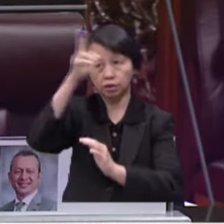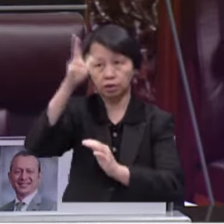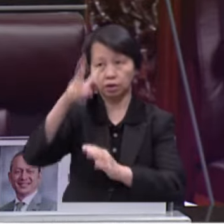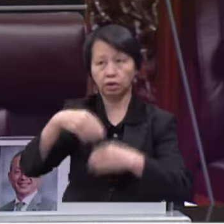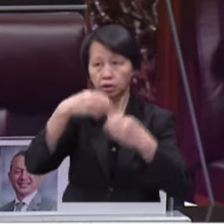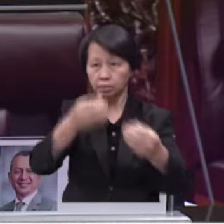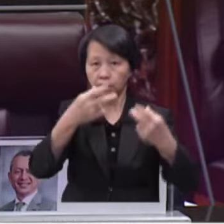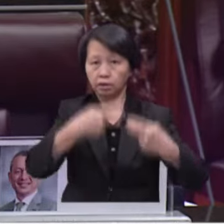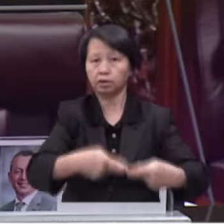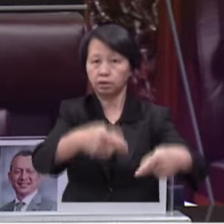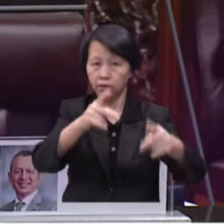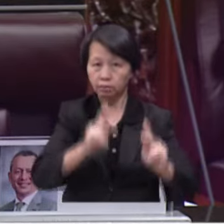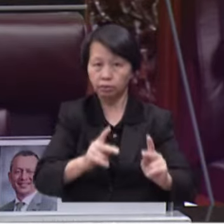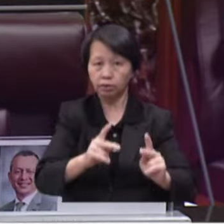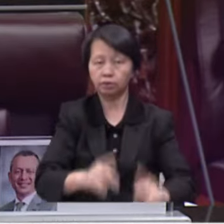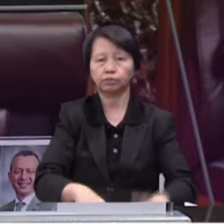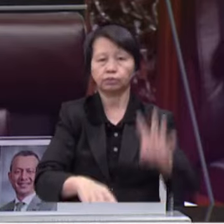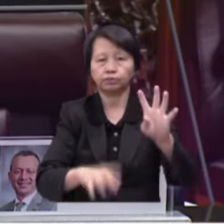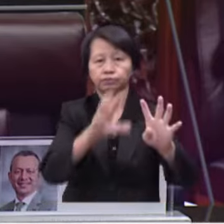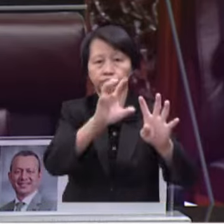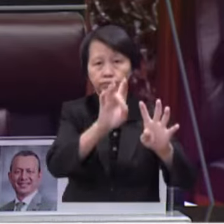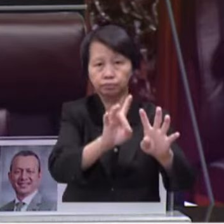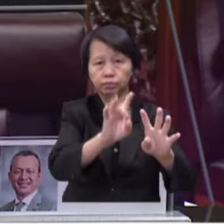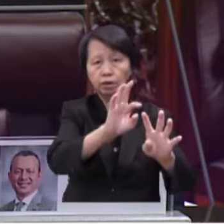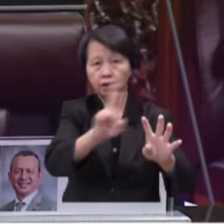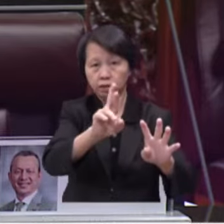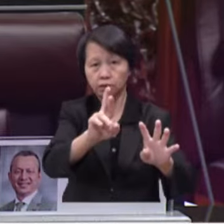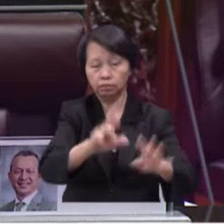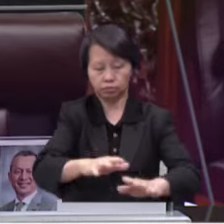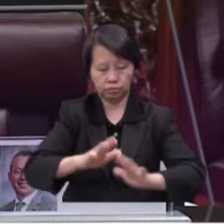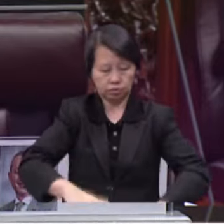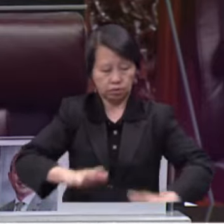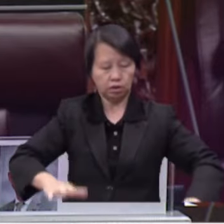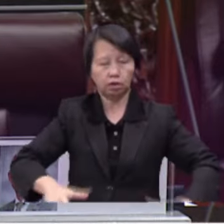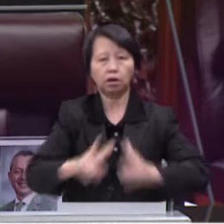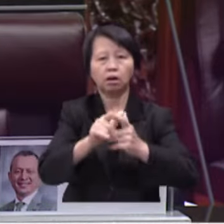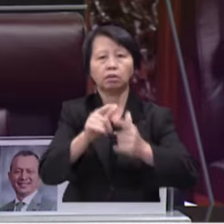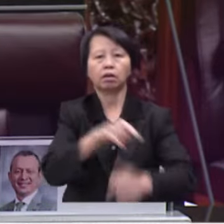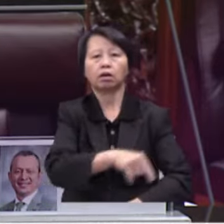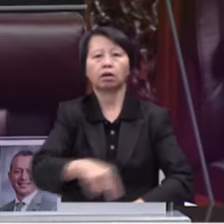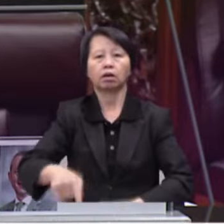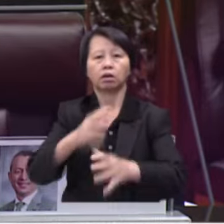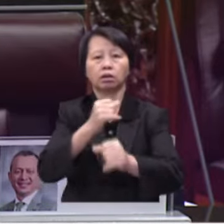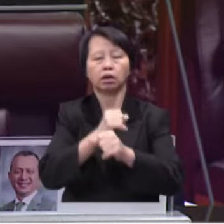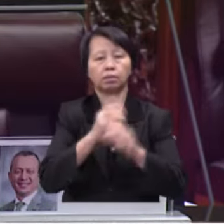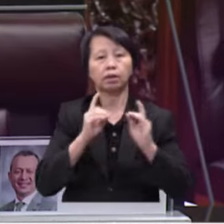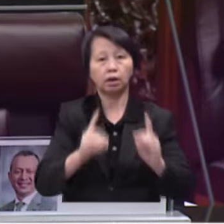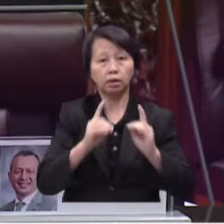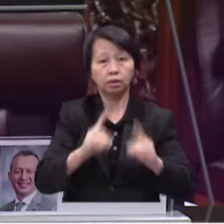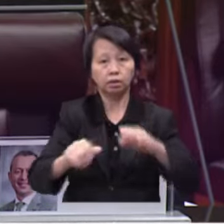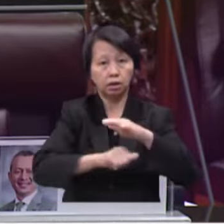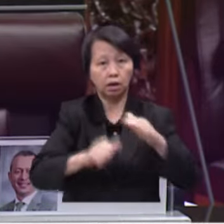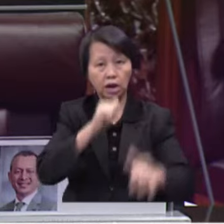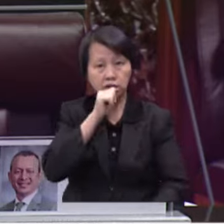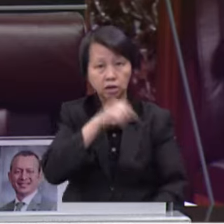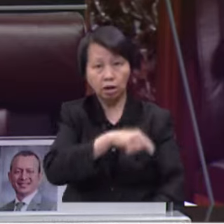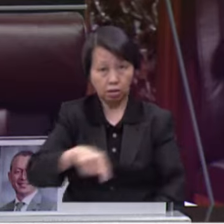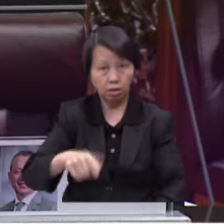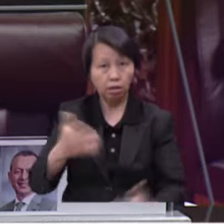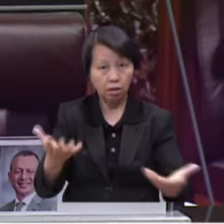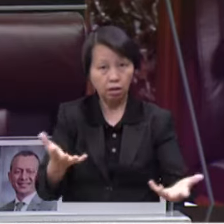memberikan peluang kepada 48.000 kanak-kanak pelarian itu mendapat pendidikan asas dan